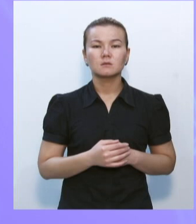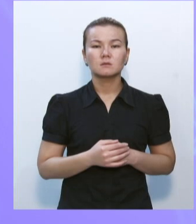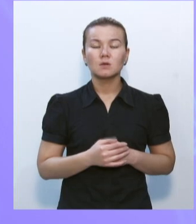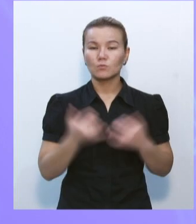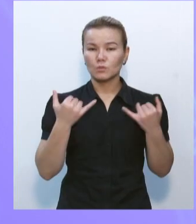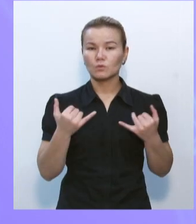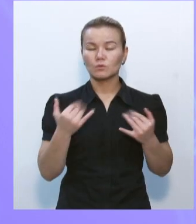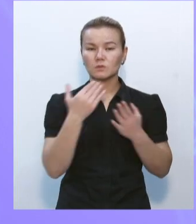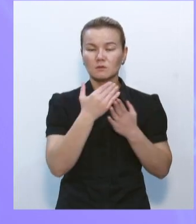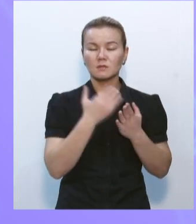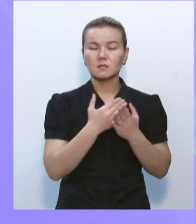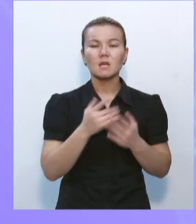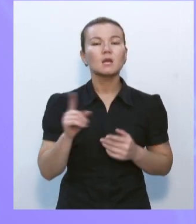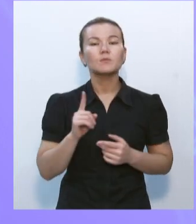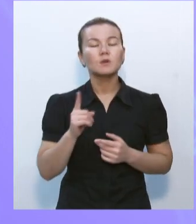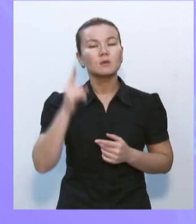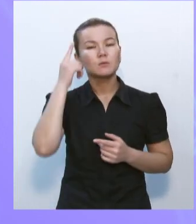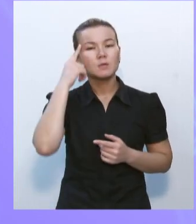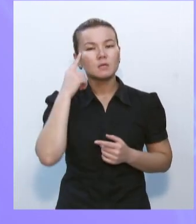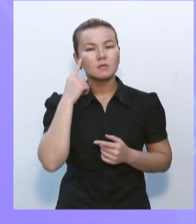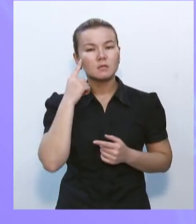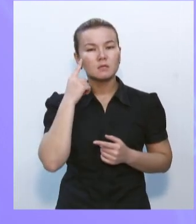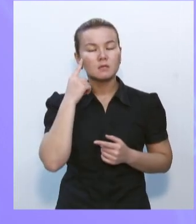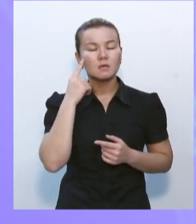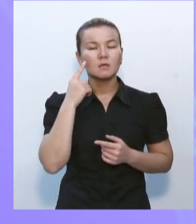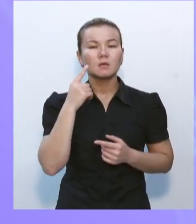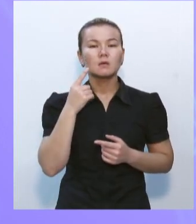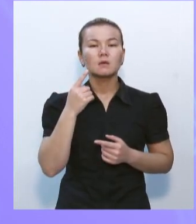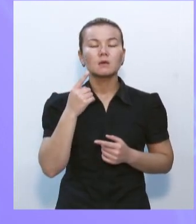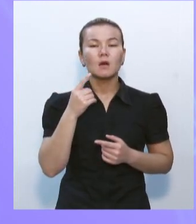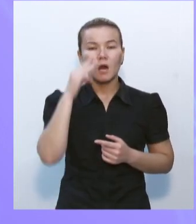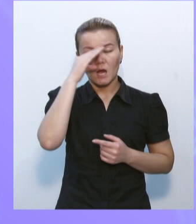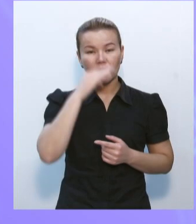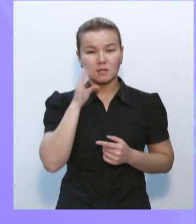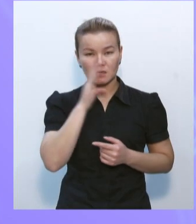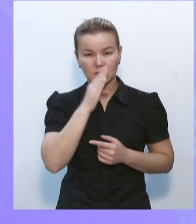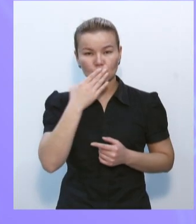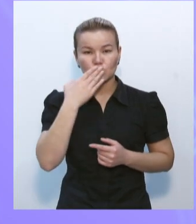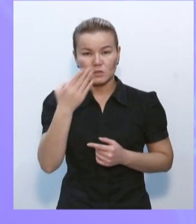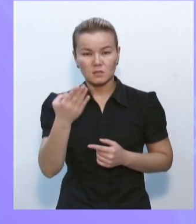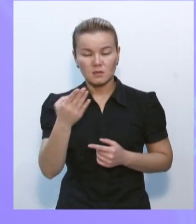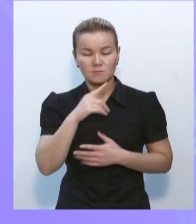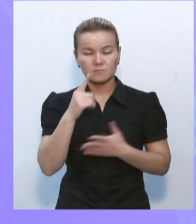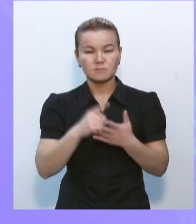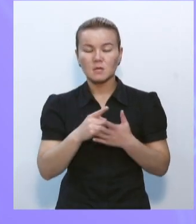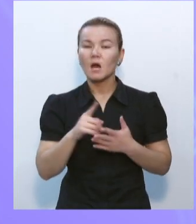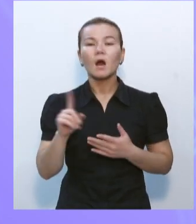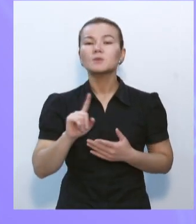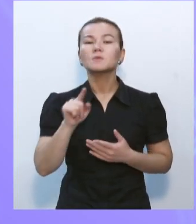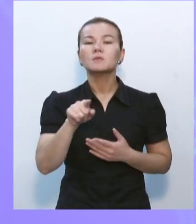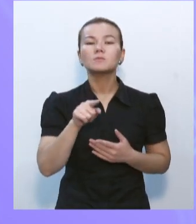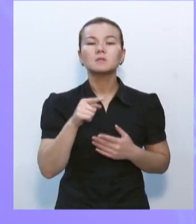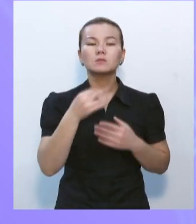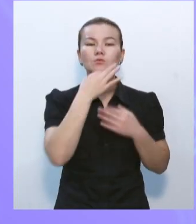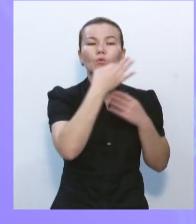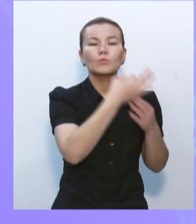Бүгүн сабактан эмнени билдиң деп ата-энең сураса, эмне деп жооп бересиң?